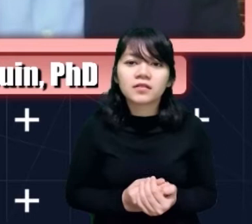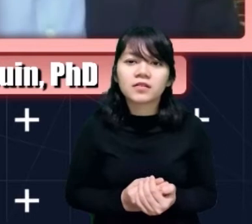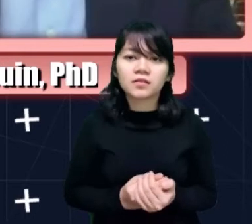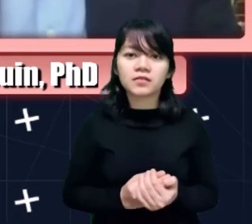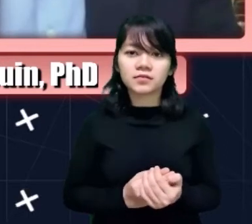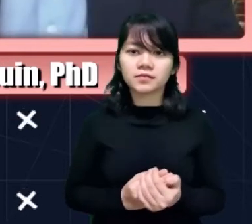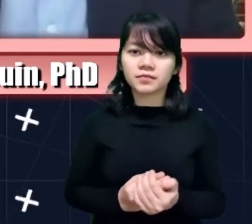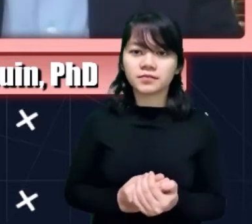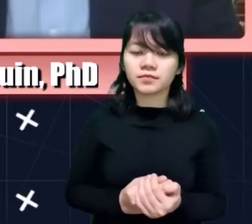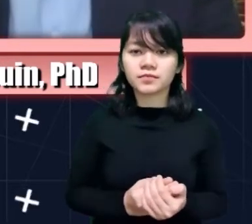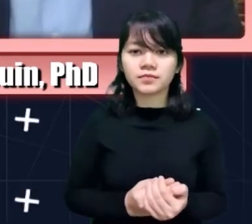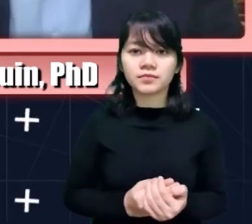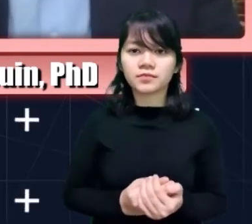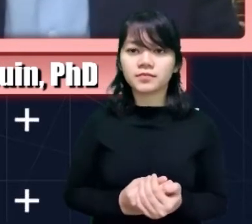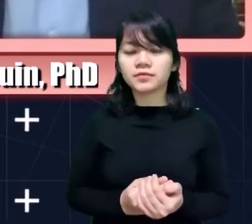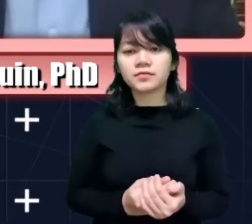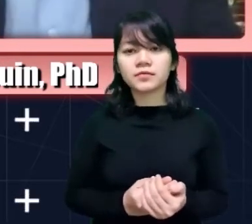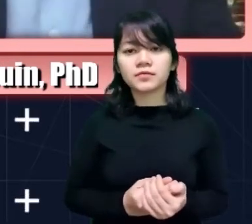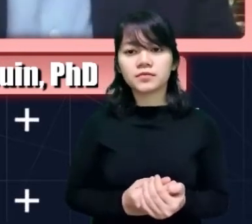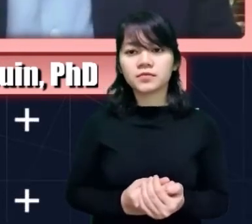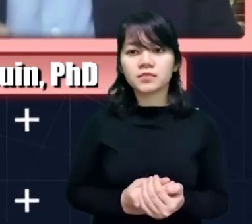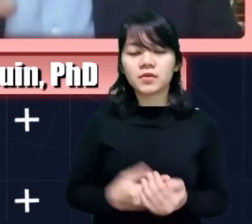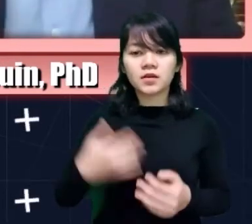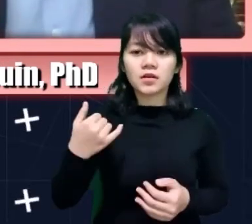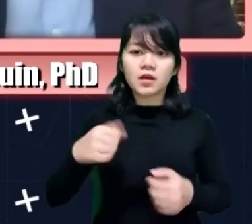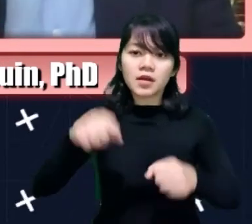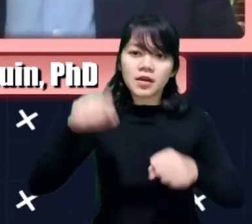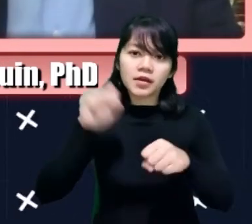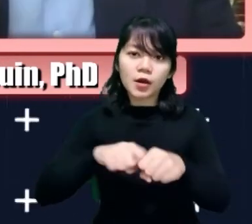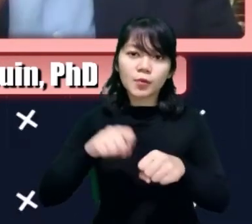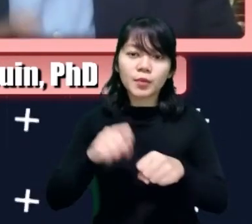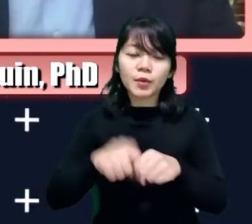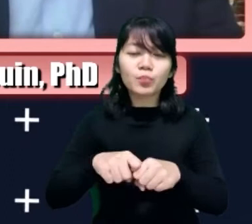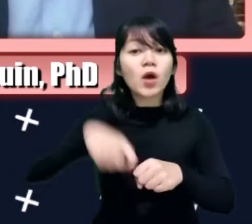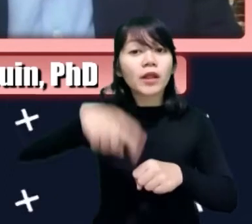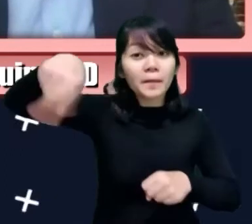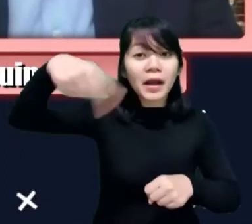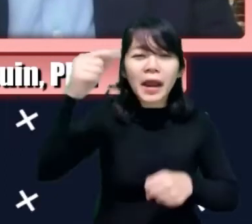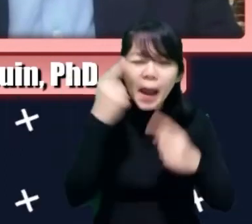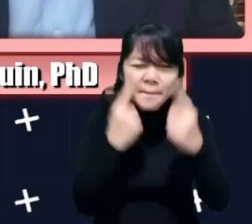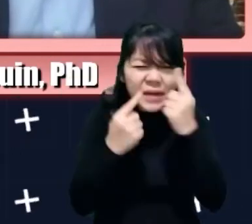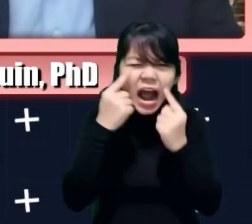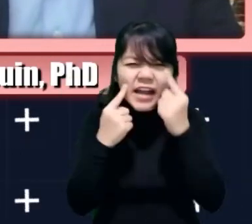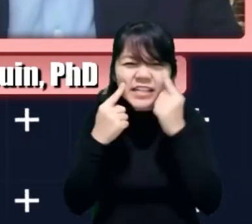saya datangkan semangka. Yang membuat mereka menangis daging. Jadi Tuhan mendatangkan